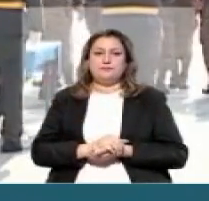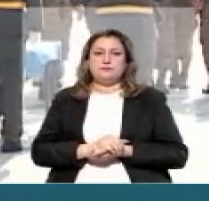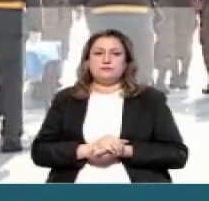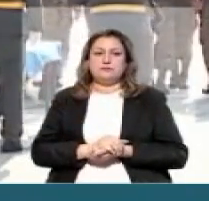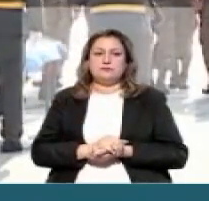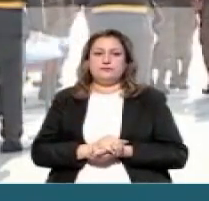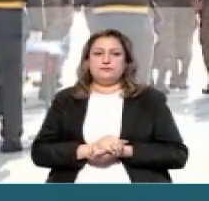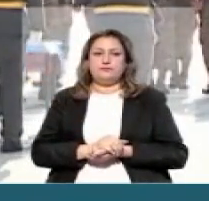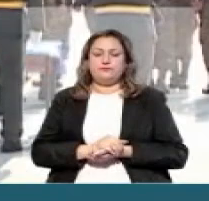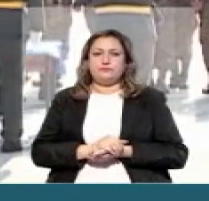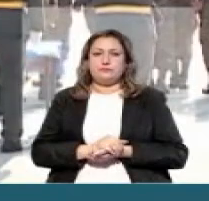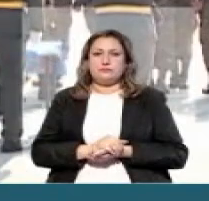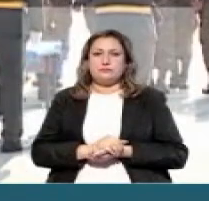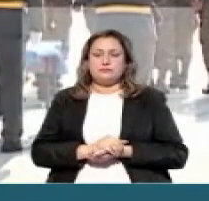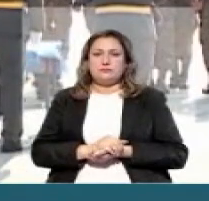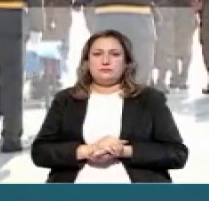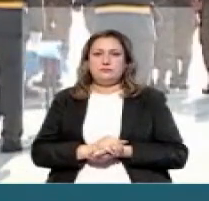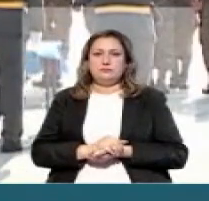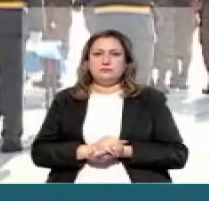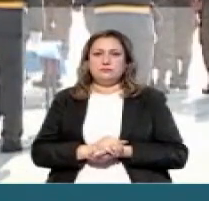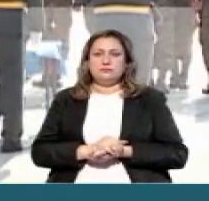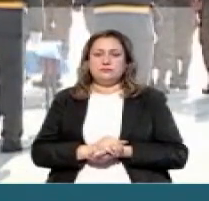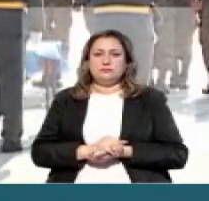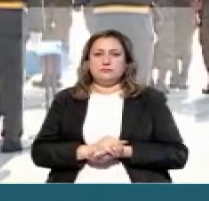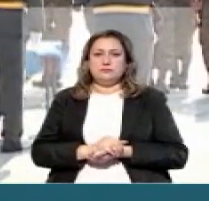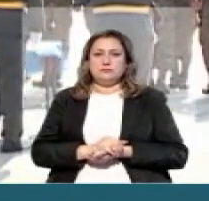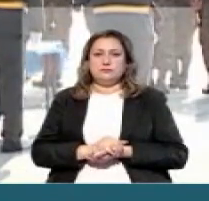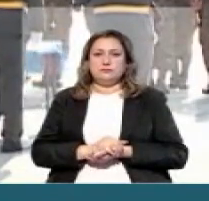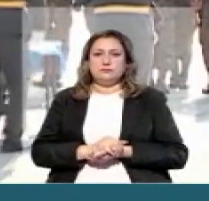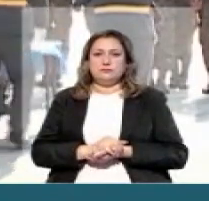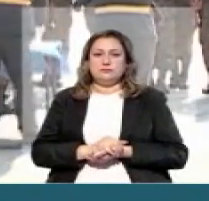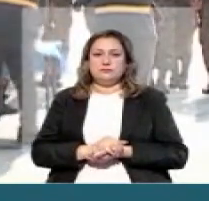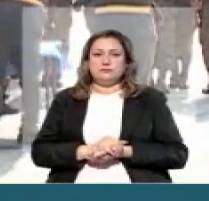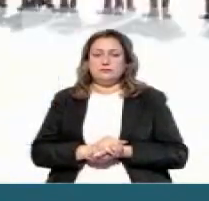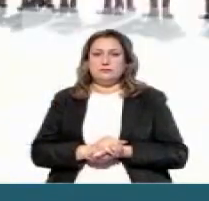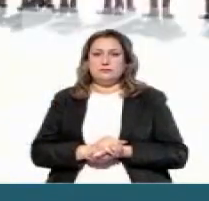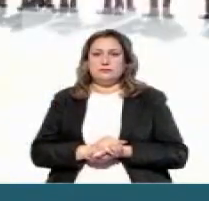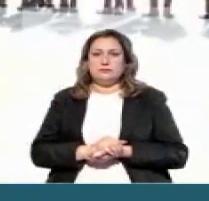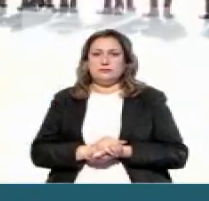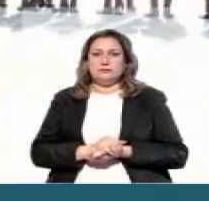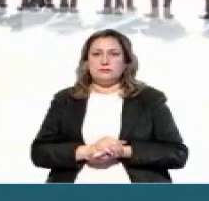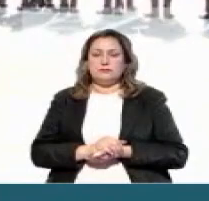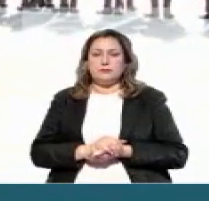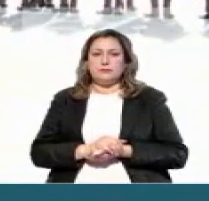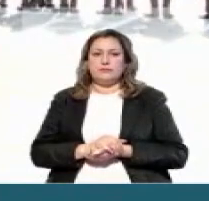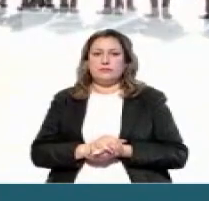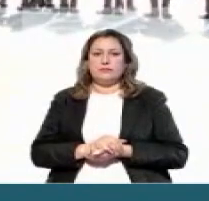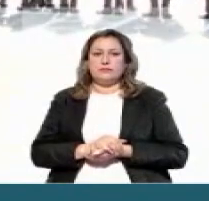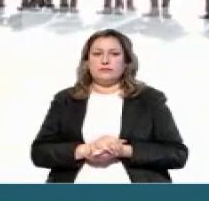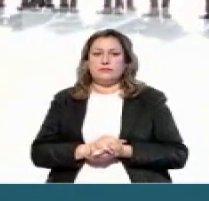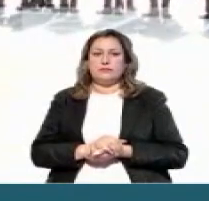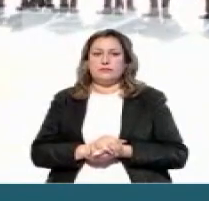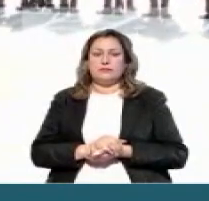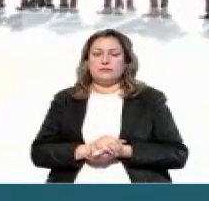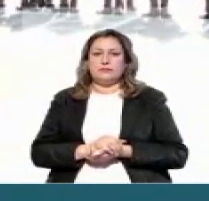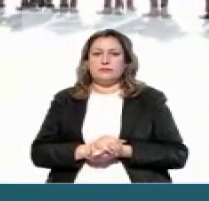бөлініп, мекемелерді күзету және тәртіп сақтау қызметтерін атқарады. Осы әскери қызметшілер оқу